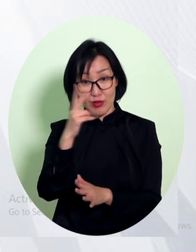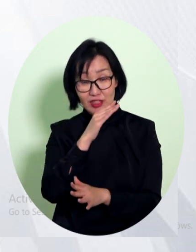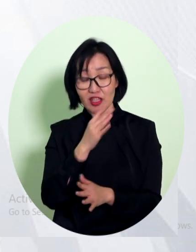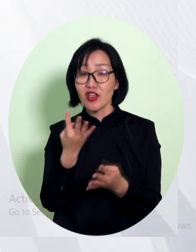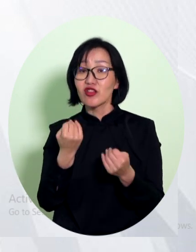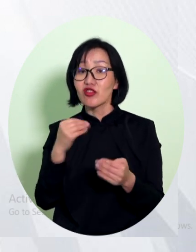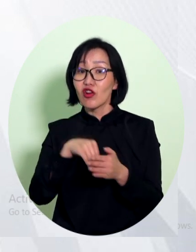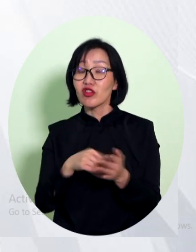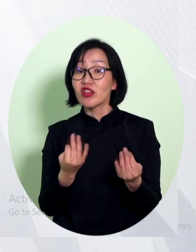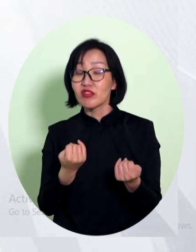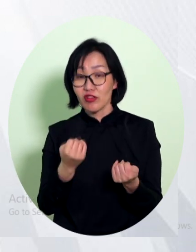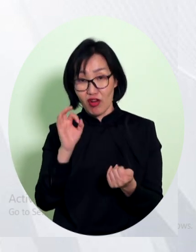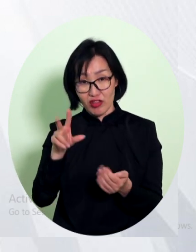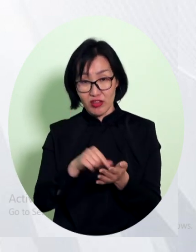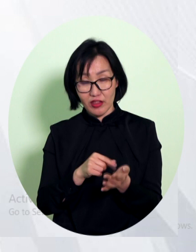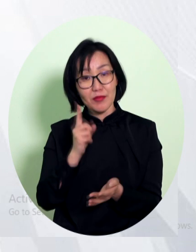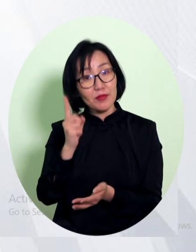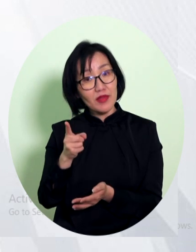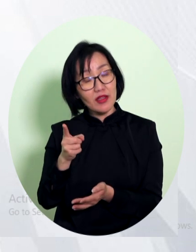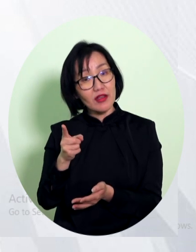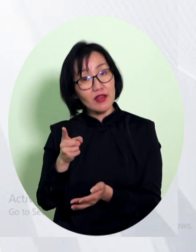Хэдийн хэсгийг эзлэх үү? 1000-аас